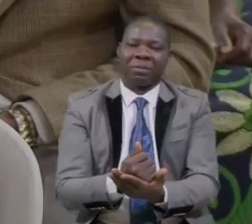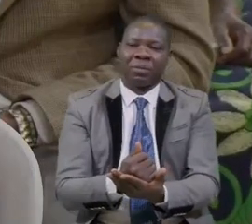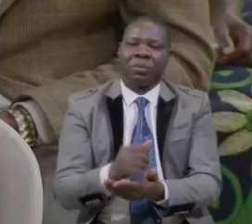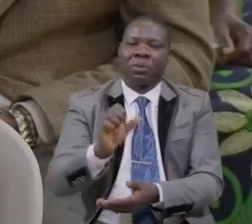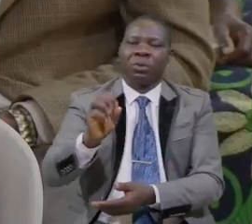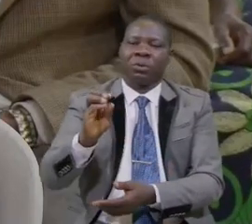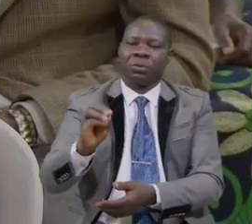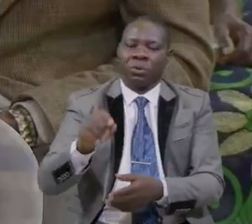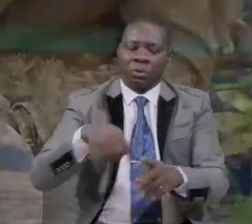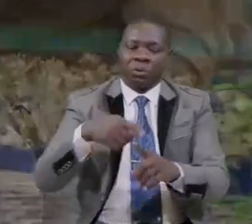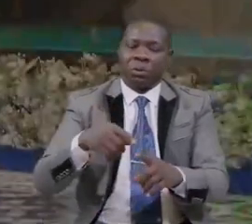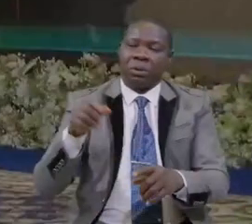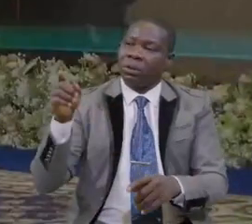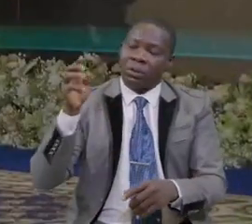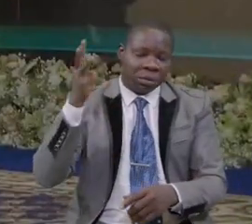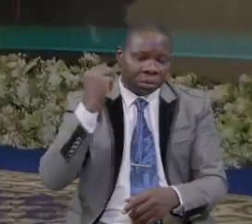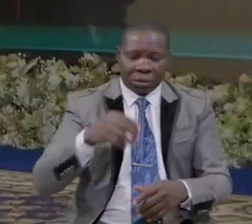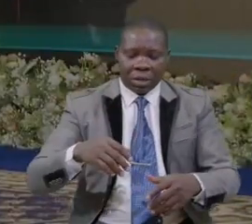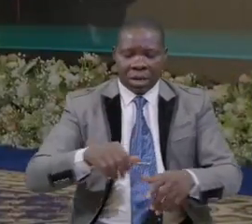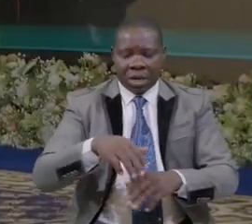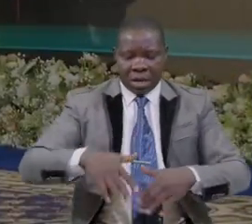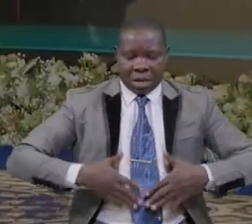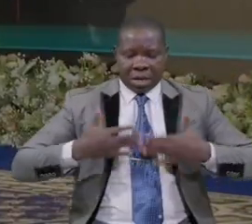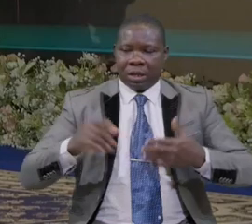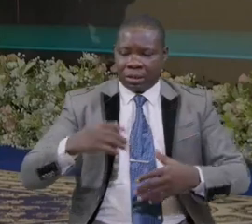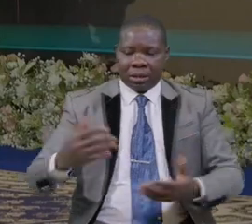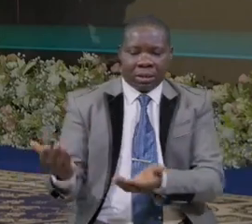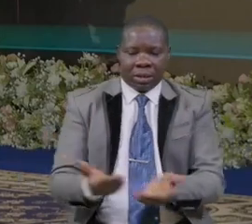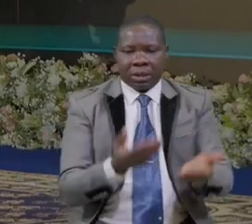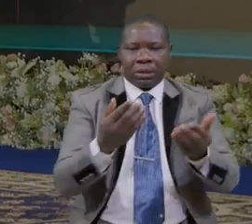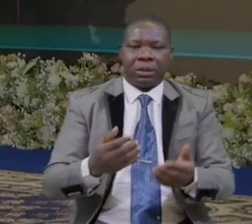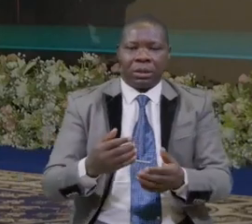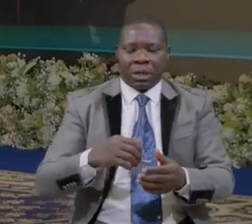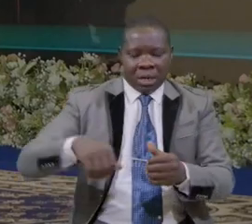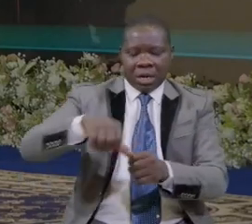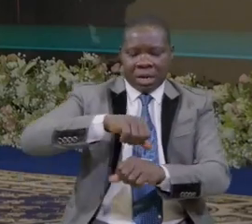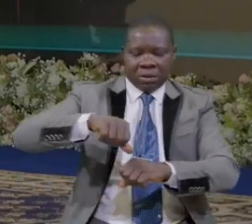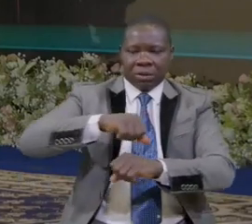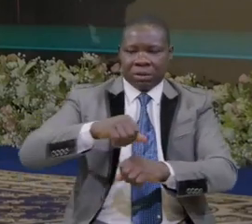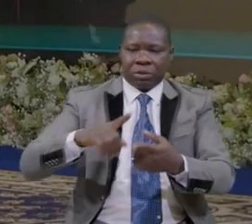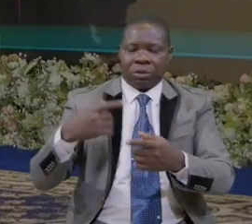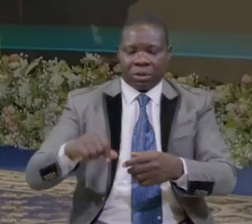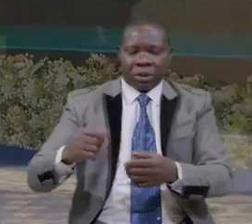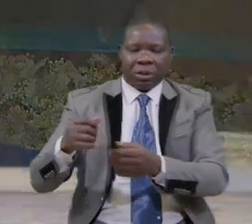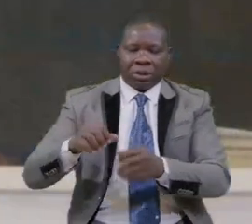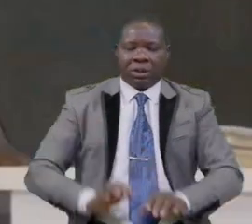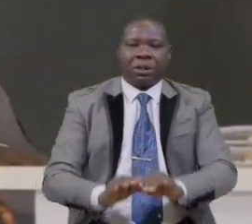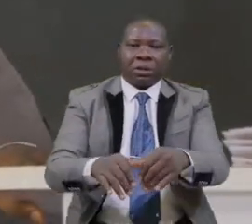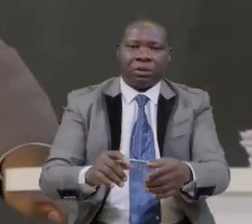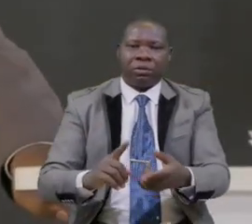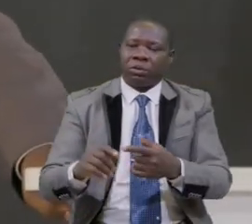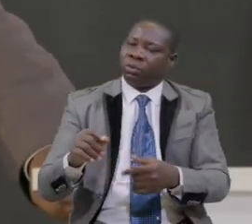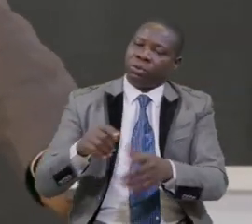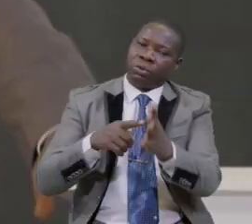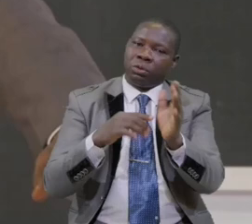Quand il était vivant, il avait l'onction. Et il avait l'onction jusqu'à la... pour montrer que ce n'est